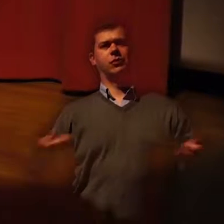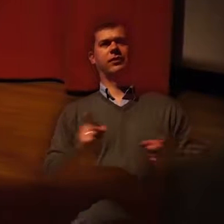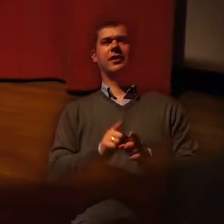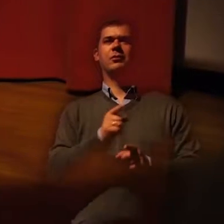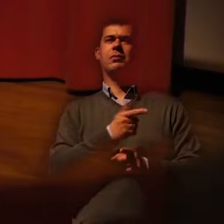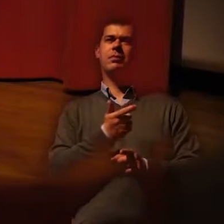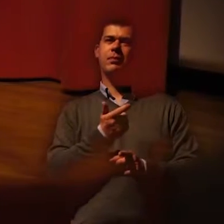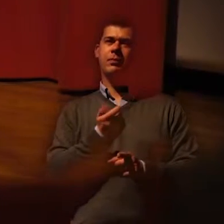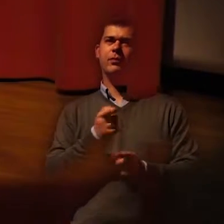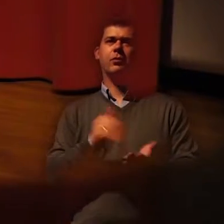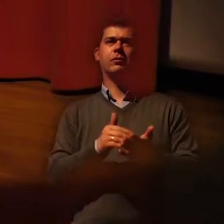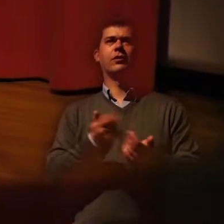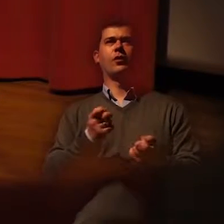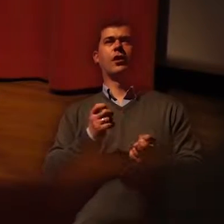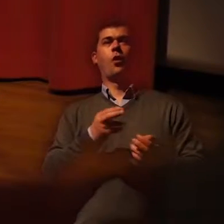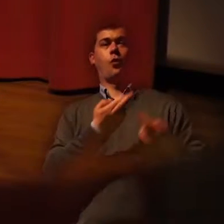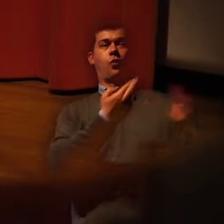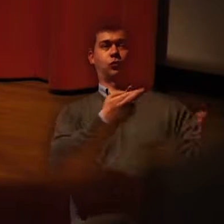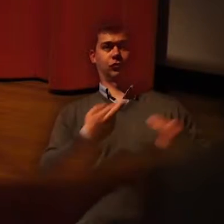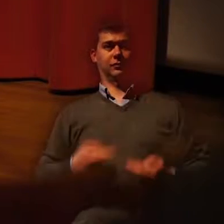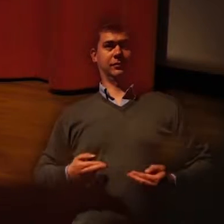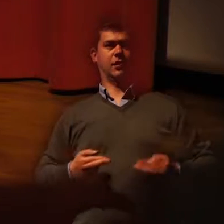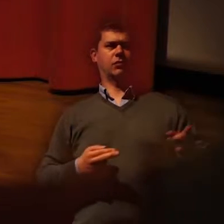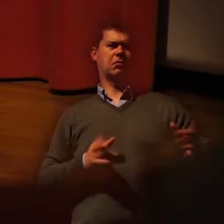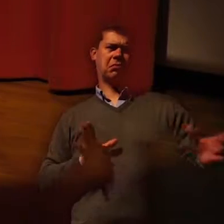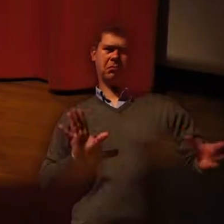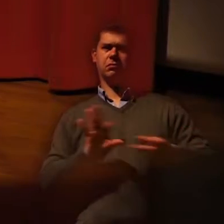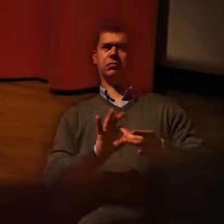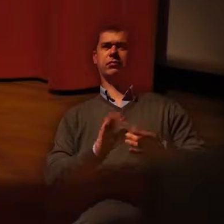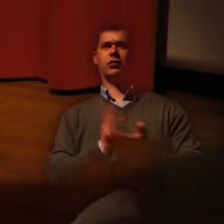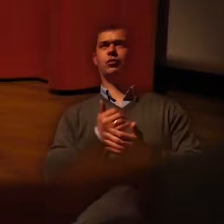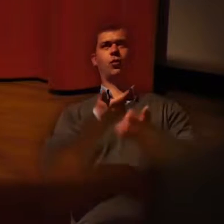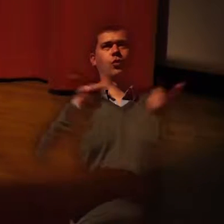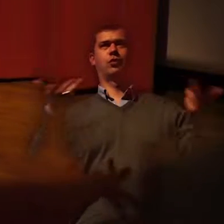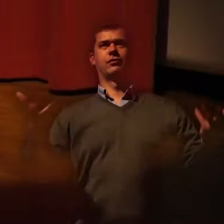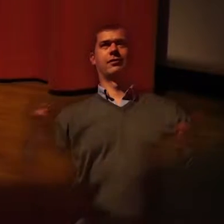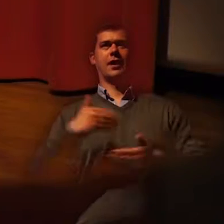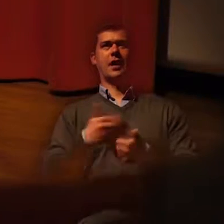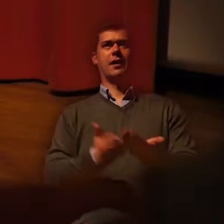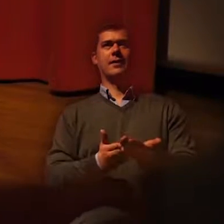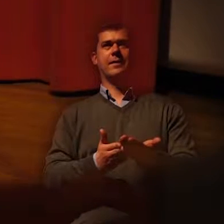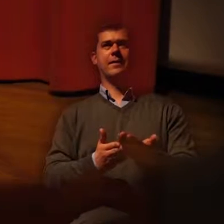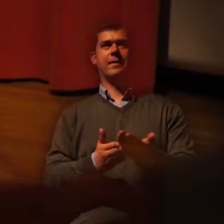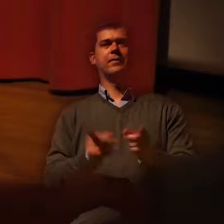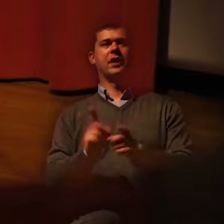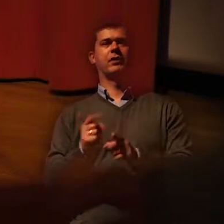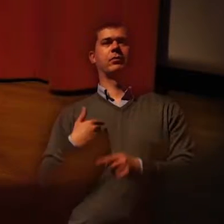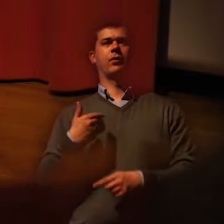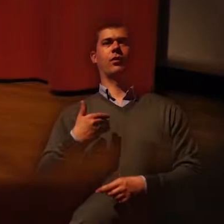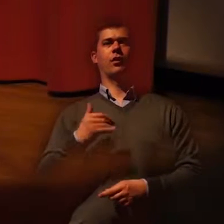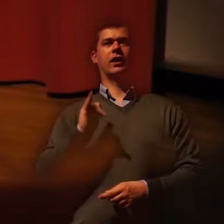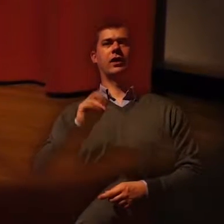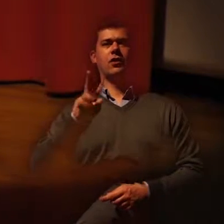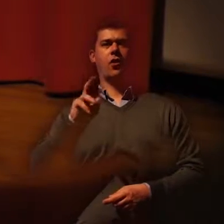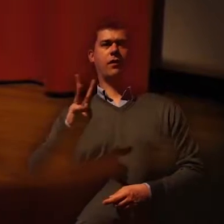minimalizowania różnic mniejszości była obecna w bardzo wielu krajach i od of Man